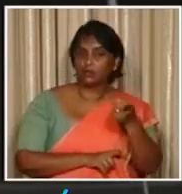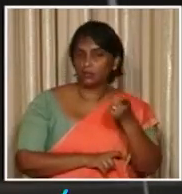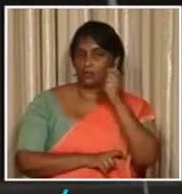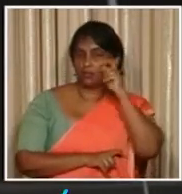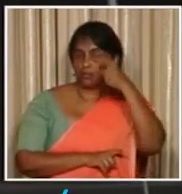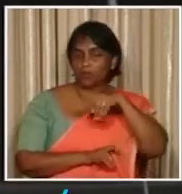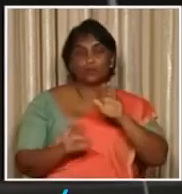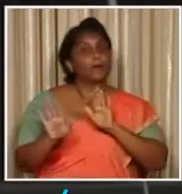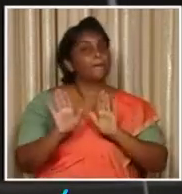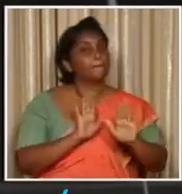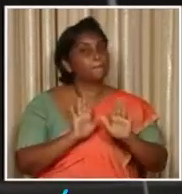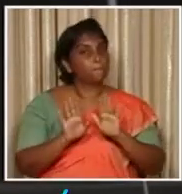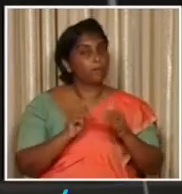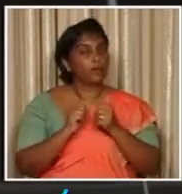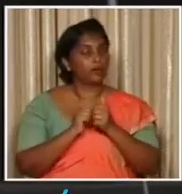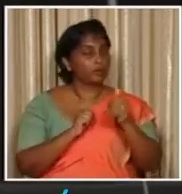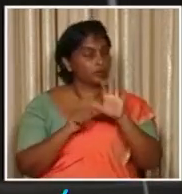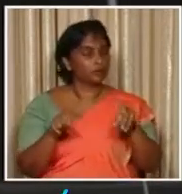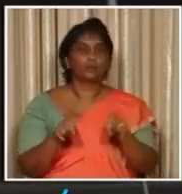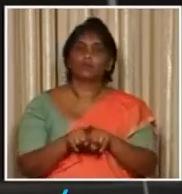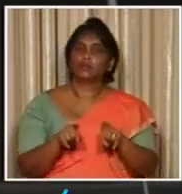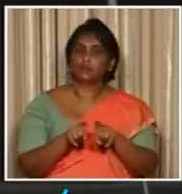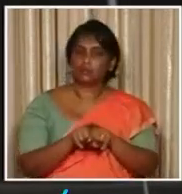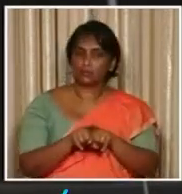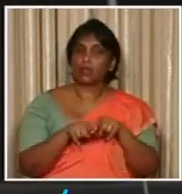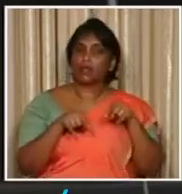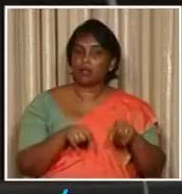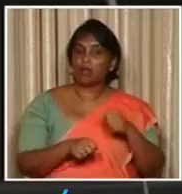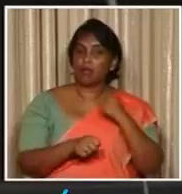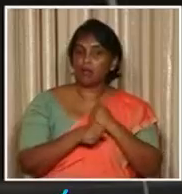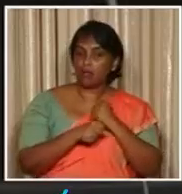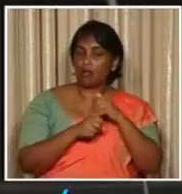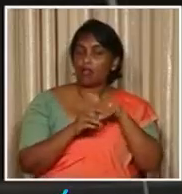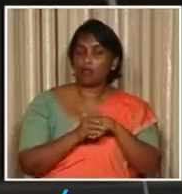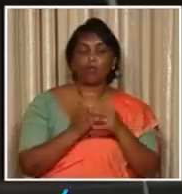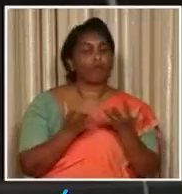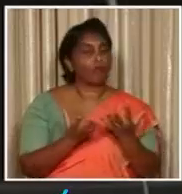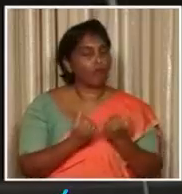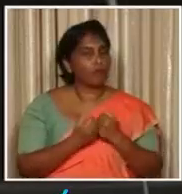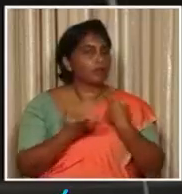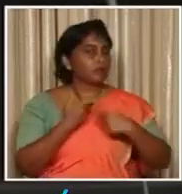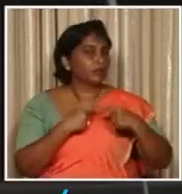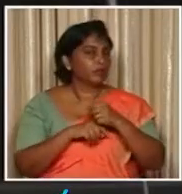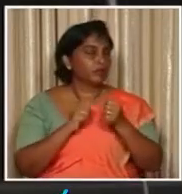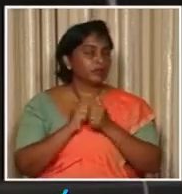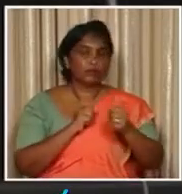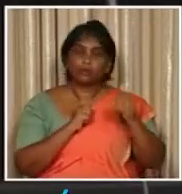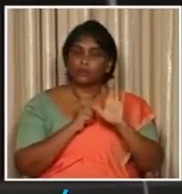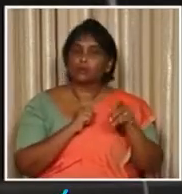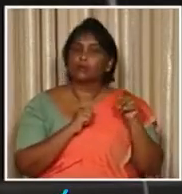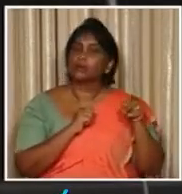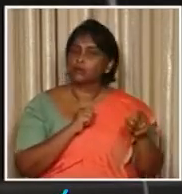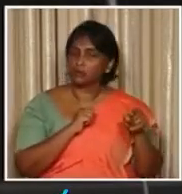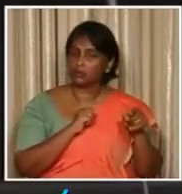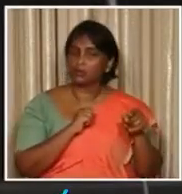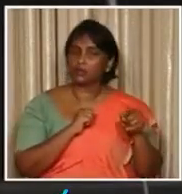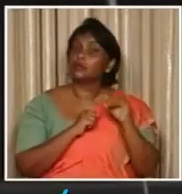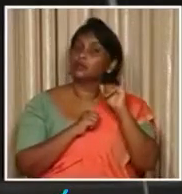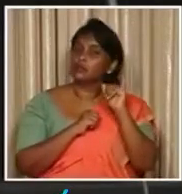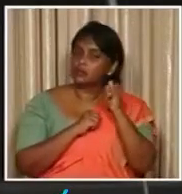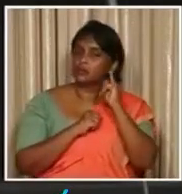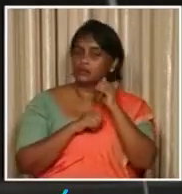ජනමතය මර්ධනය කරන්න කටයුතු කරනවා වගේම මේ ආණ්ඩුවට ඕන දේවල් ටික කරගන්න යම්